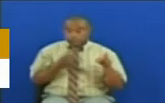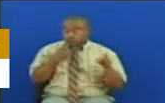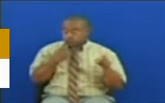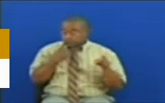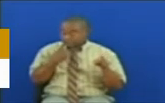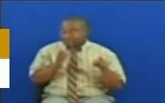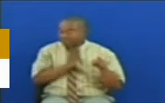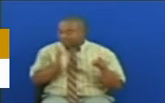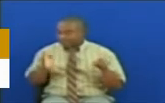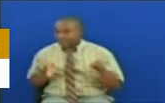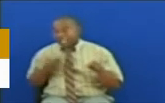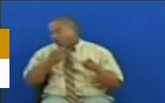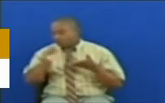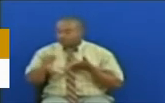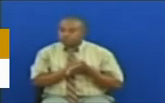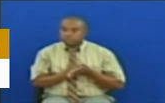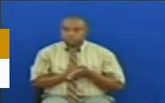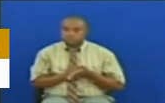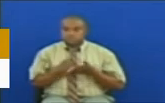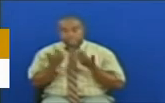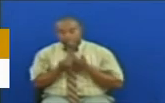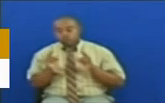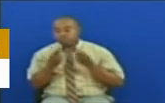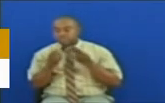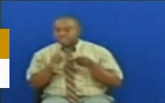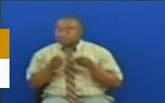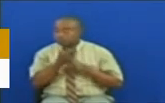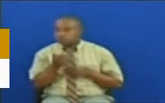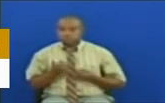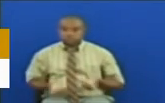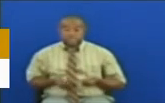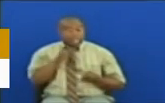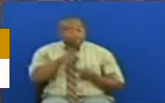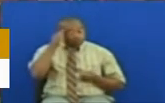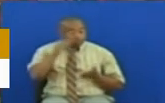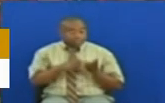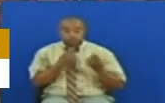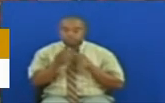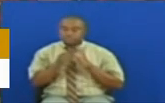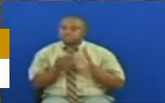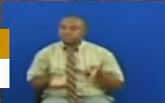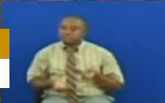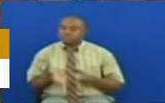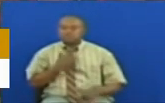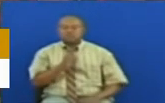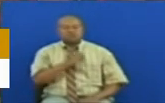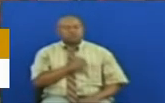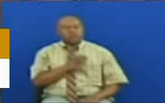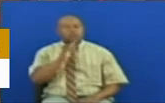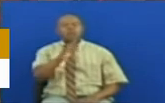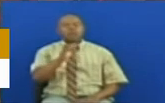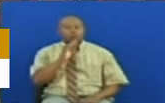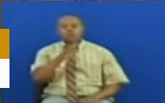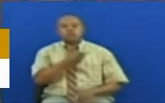na hivi, au tukipute kabisa, au tuweke kipya, au tufanye hivi. Yani ndio namna ya kujadili sheria. Sasa mimi nawavumilia tu hapa, mnapiga dakika